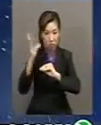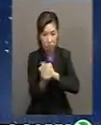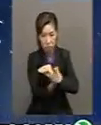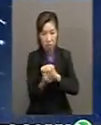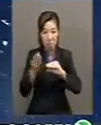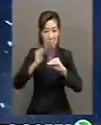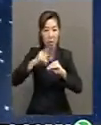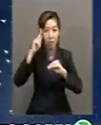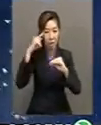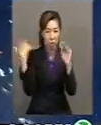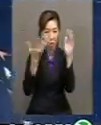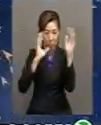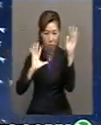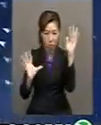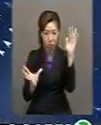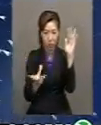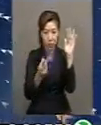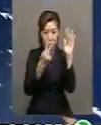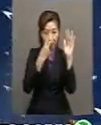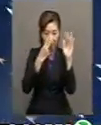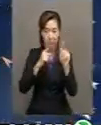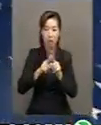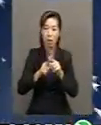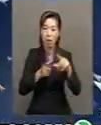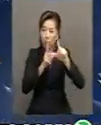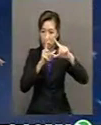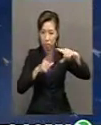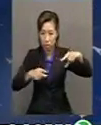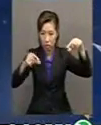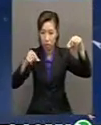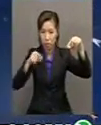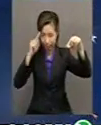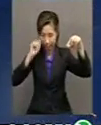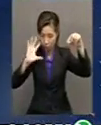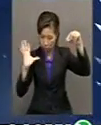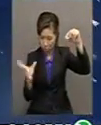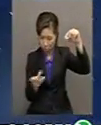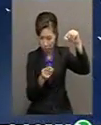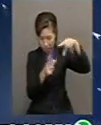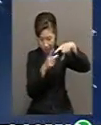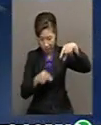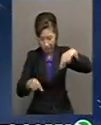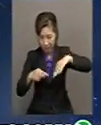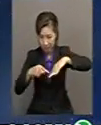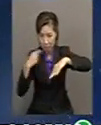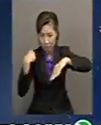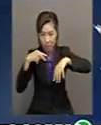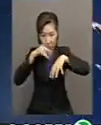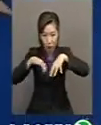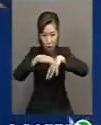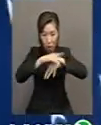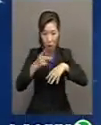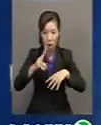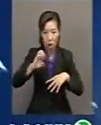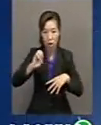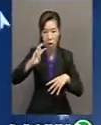แล้วนะครับแล้วก็มีทิศทางที่จะมุ่งหน้าไปกินพื้นที่ของบริเวณของประเทศญี่ปุ่นทางตอนใต้นั่นก็คือเกาะคิวชูนะครับและบ